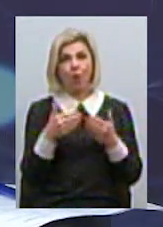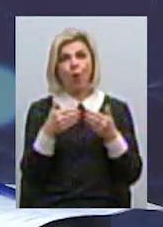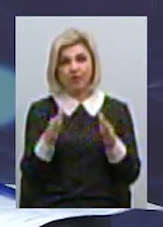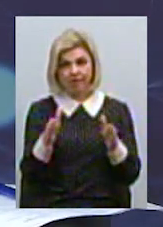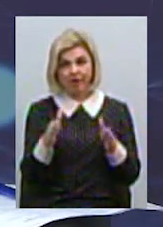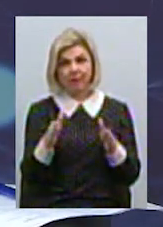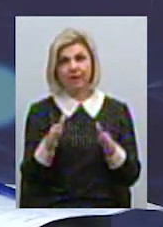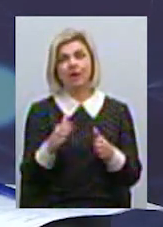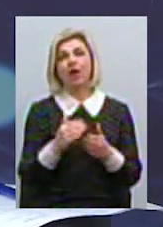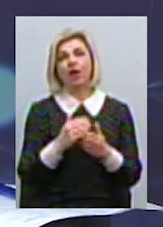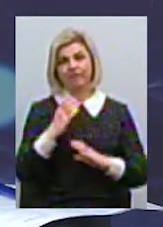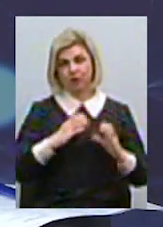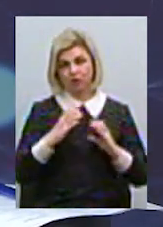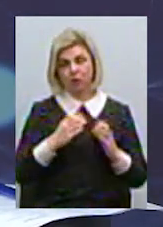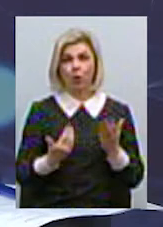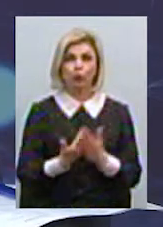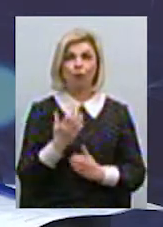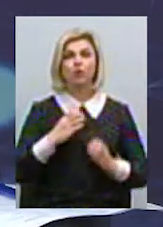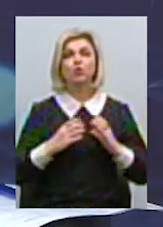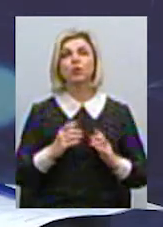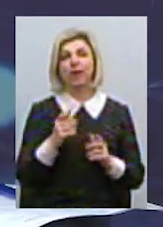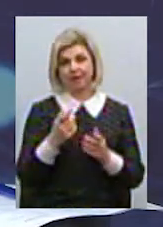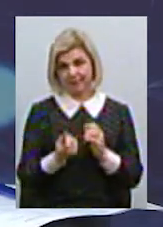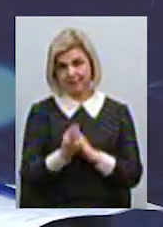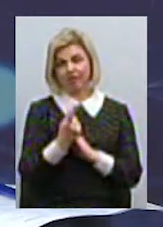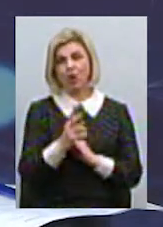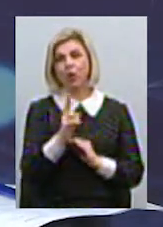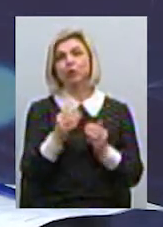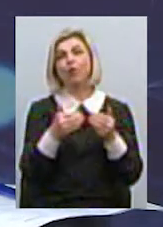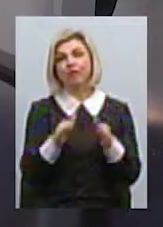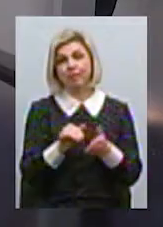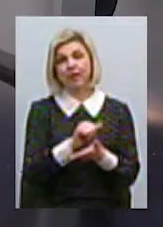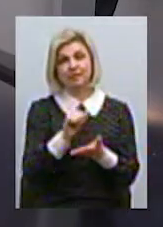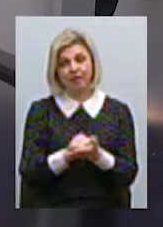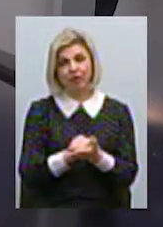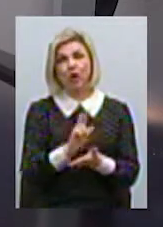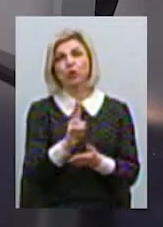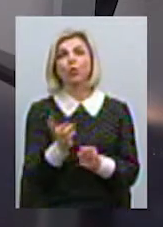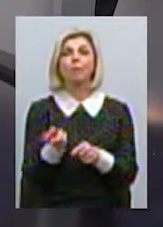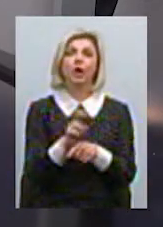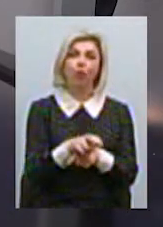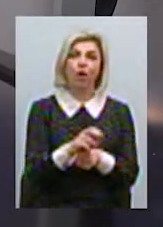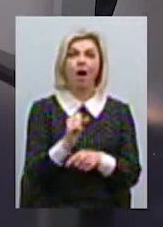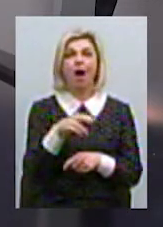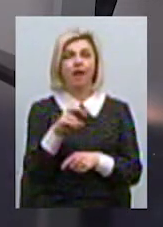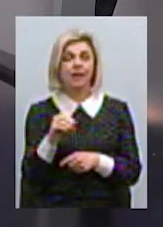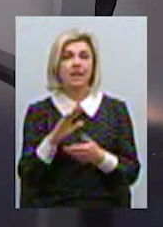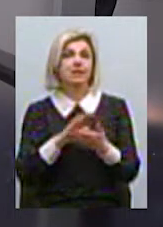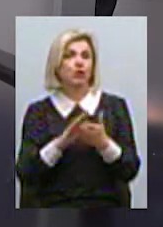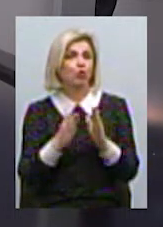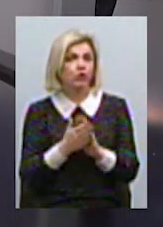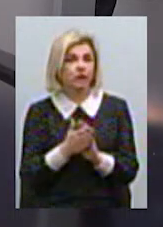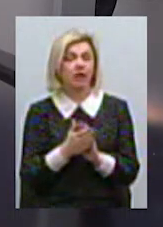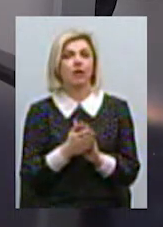двері вища школа. Нові студенти з'являються, хтось закінчує навчальні заклади, хтось приходить. Але ситуативно